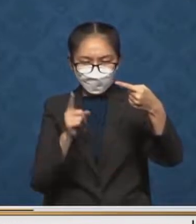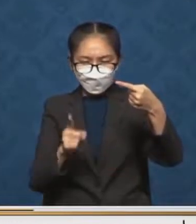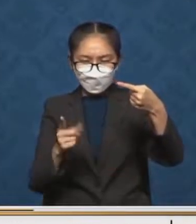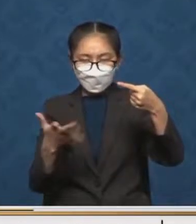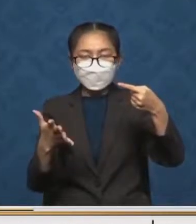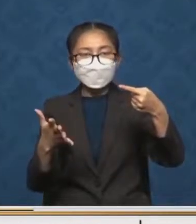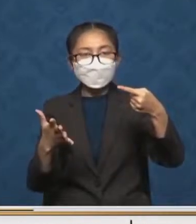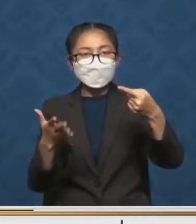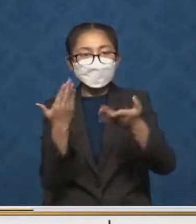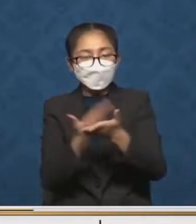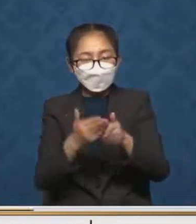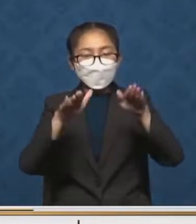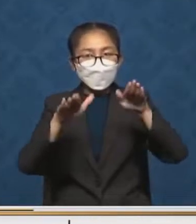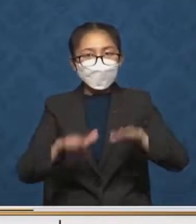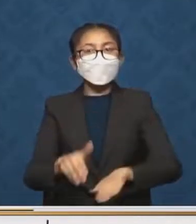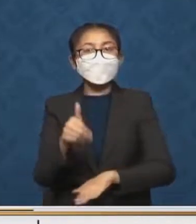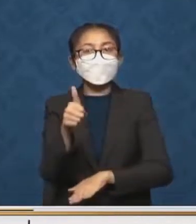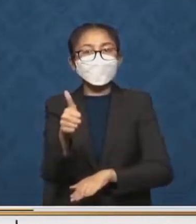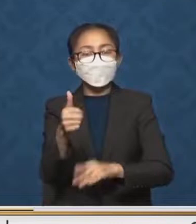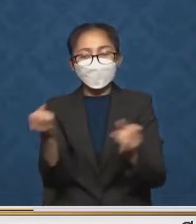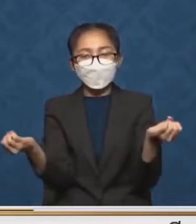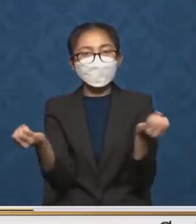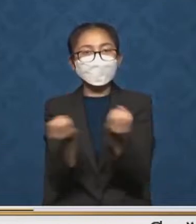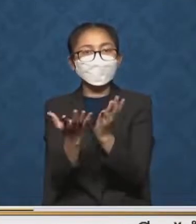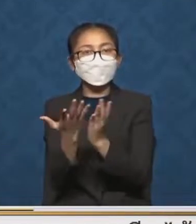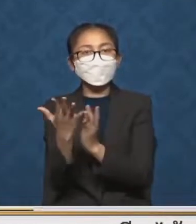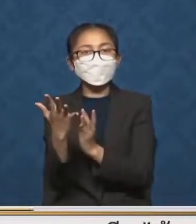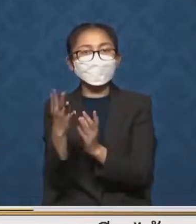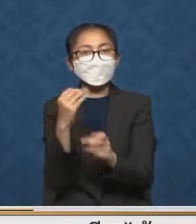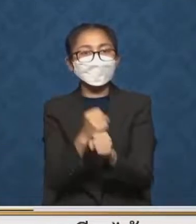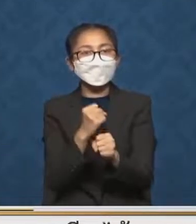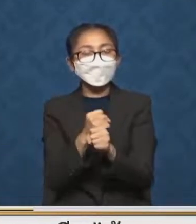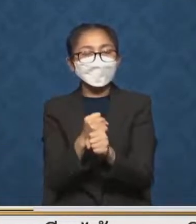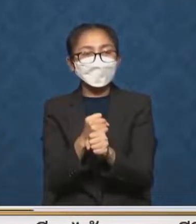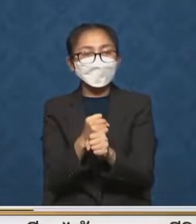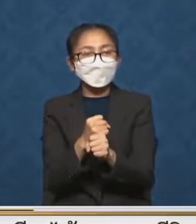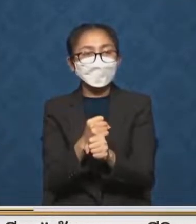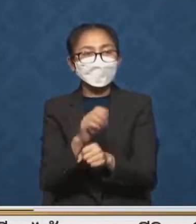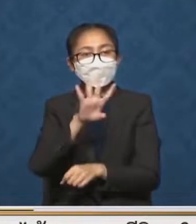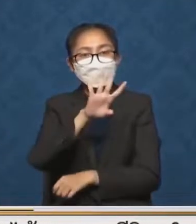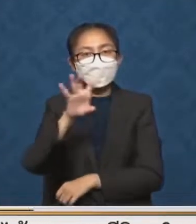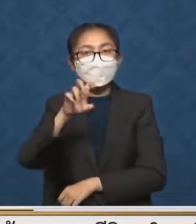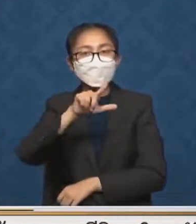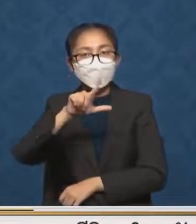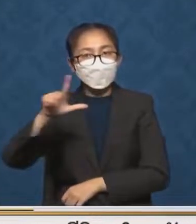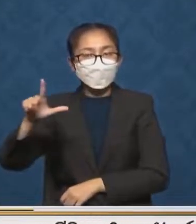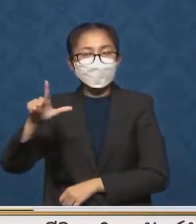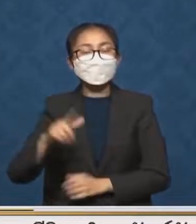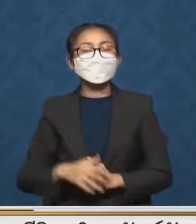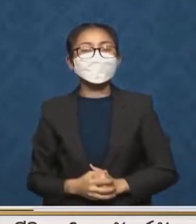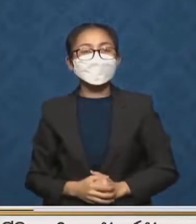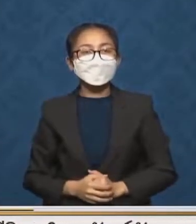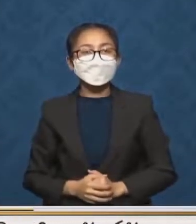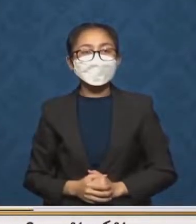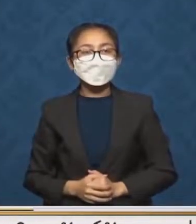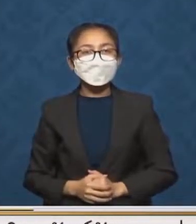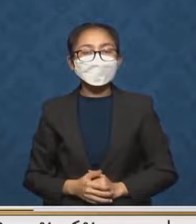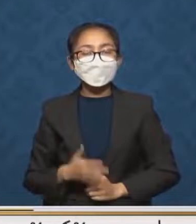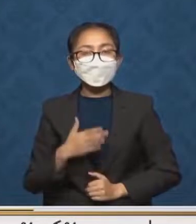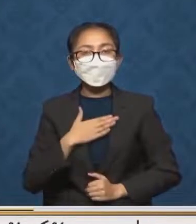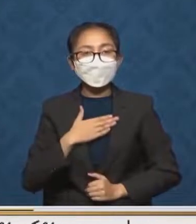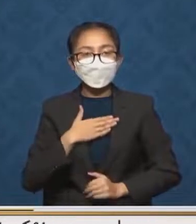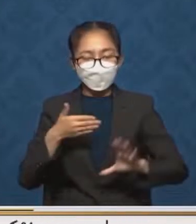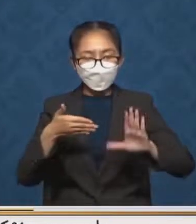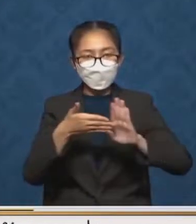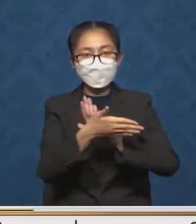ซึ่สามารถปรบลดลงได้อีกโดยไม่กระทบกับการทำงานเป็จำนอย่นอยอ 400 ลานบาทครับจรๆ ผมมี